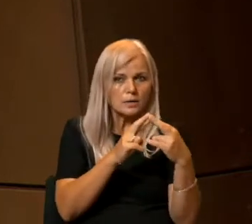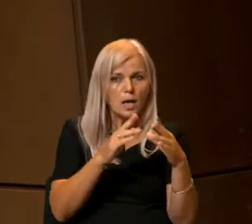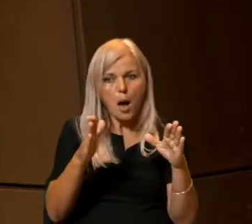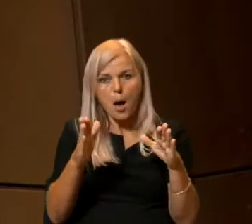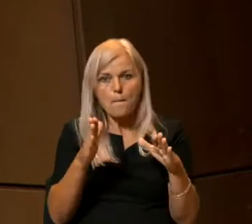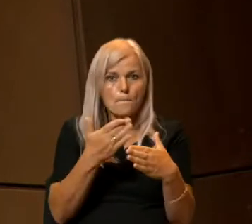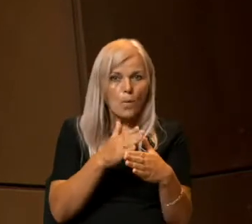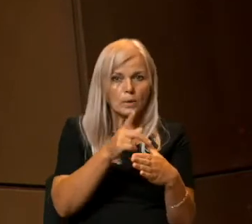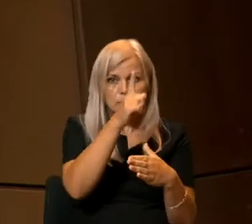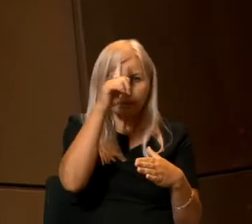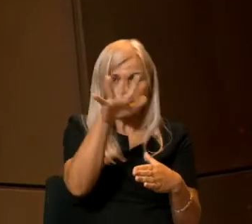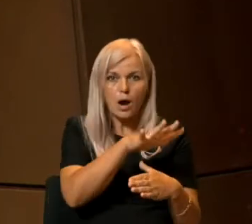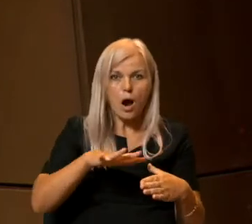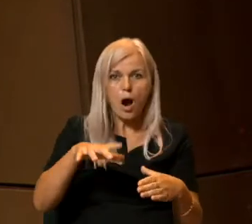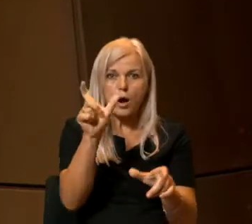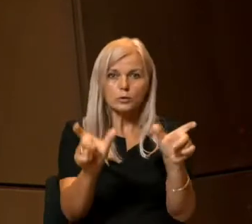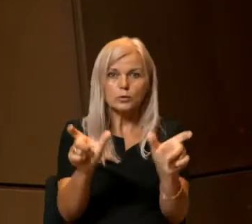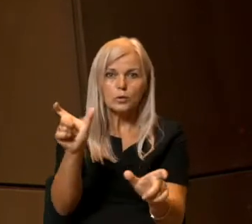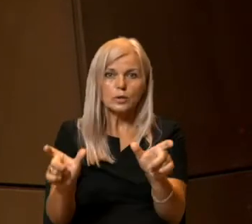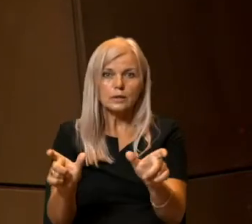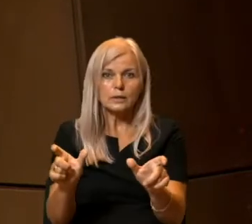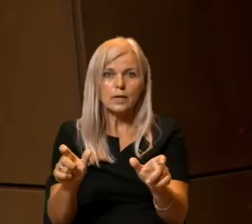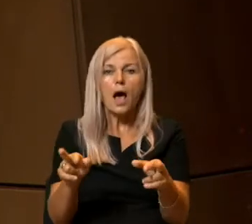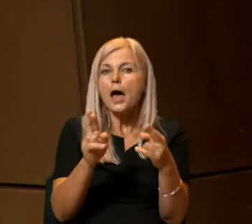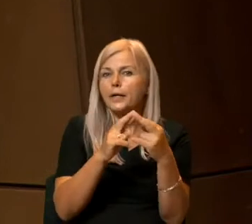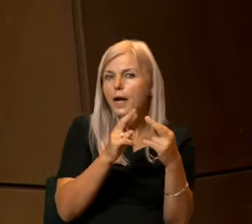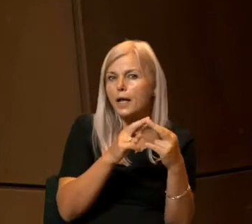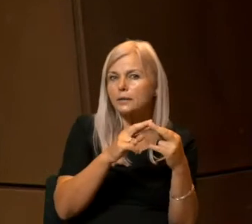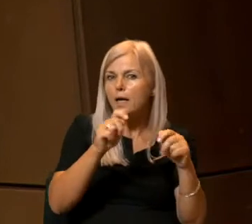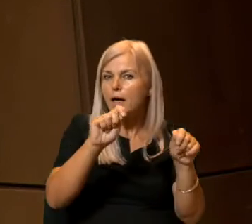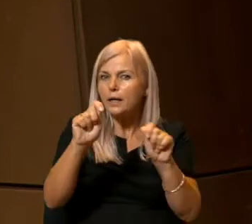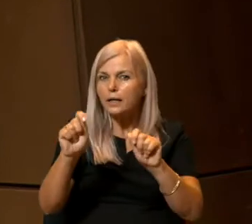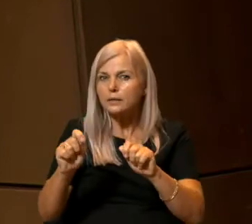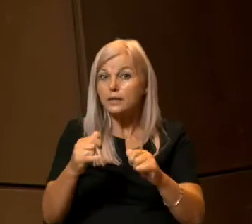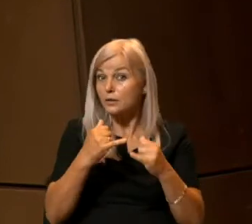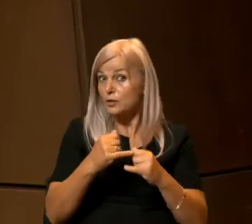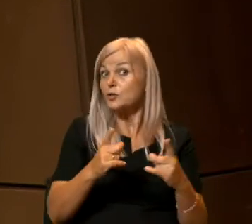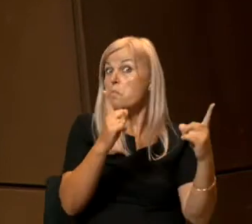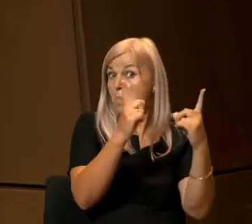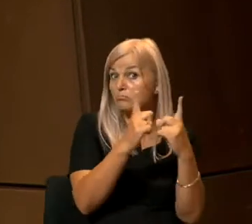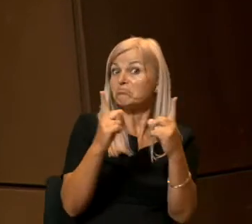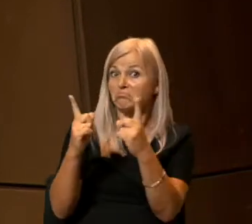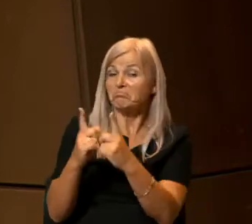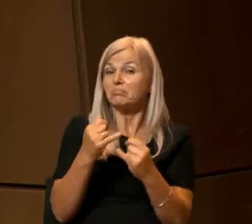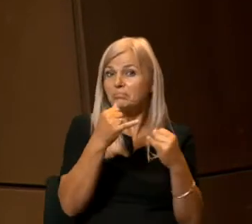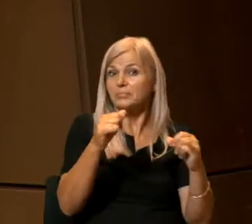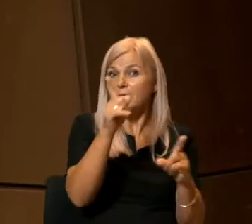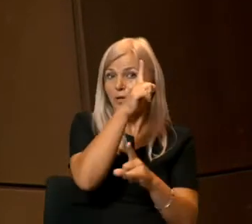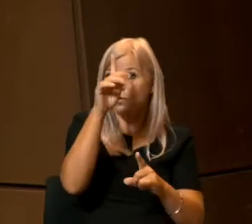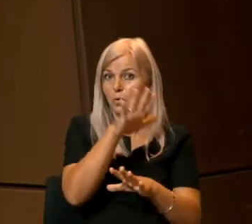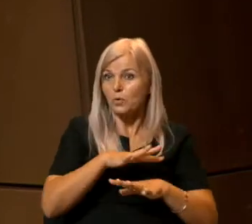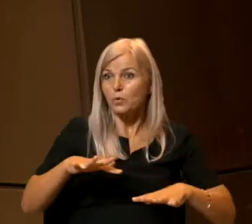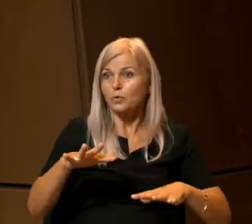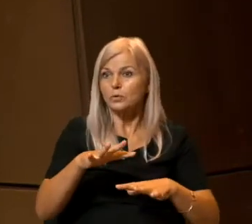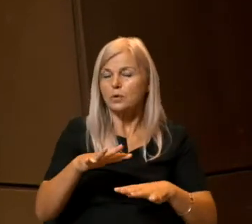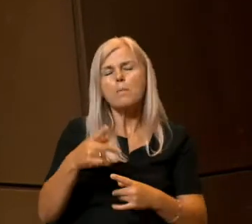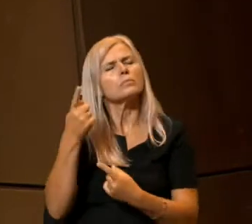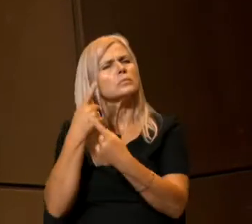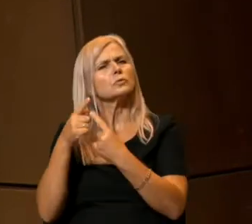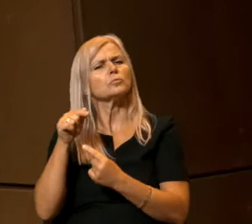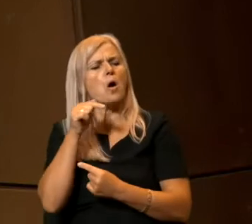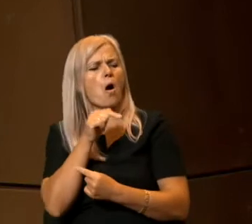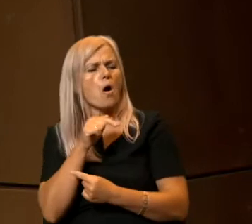obywatelami jest relacją rezonansu. Oznacza to, że kiedy spotykamy innych, zakładamy, że mają